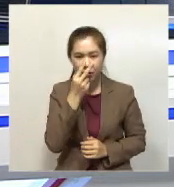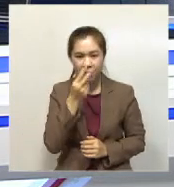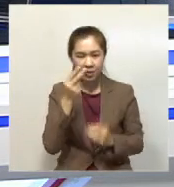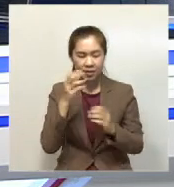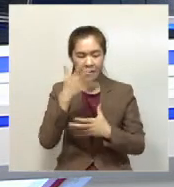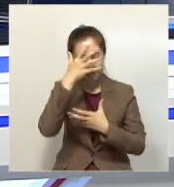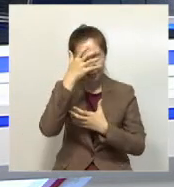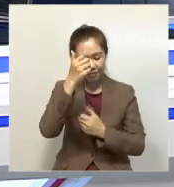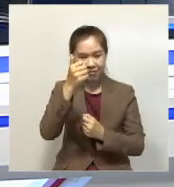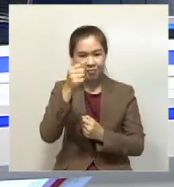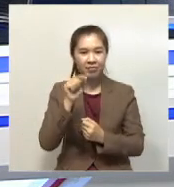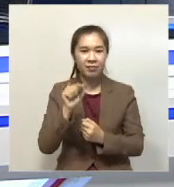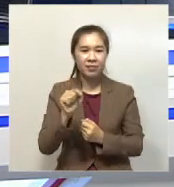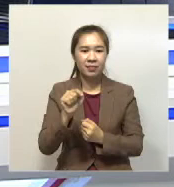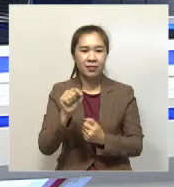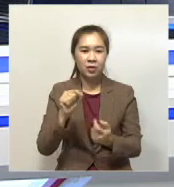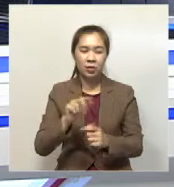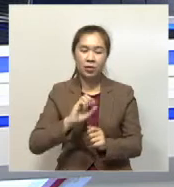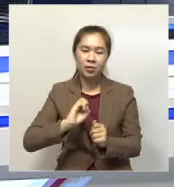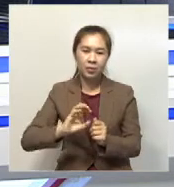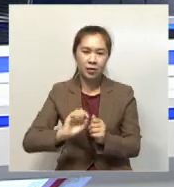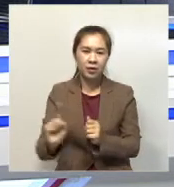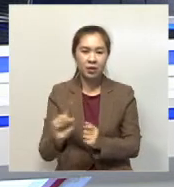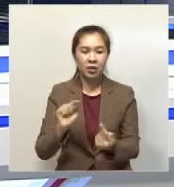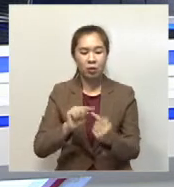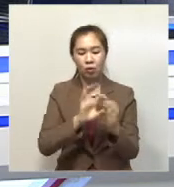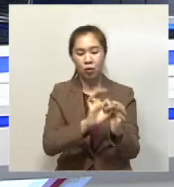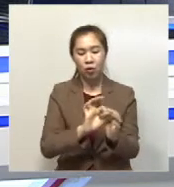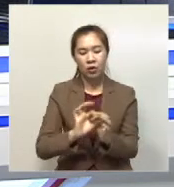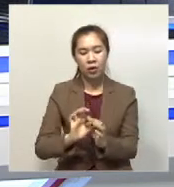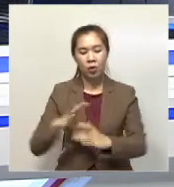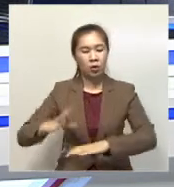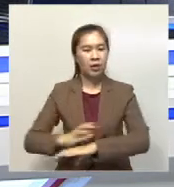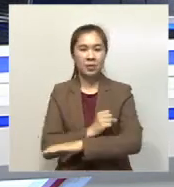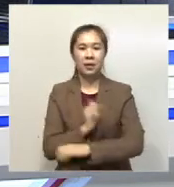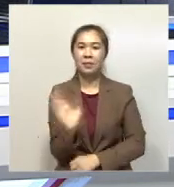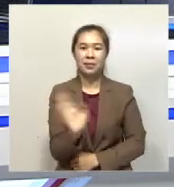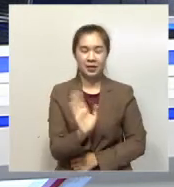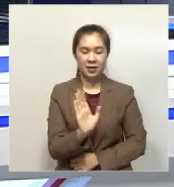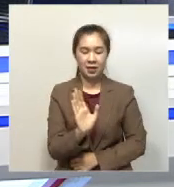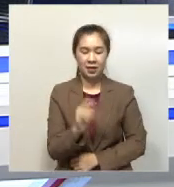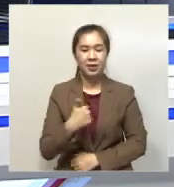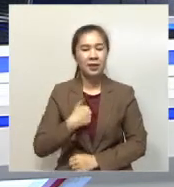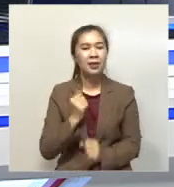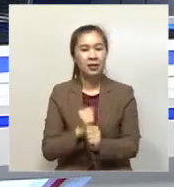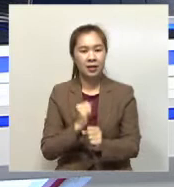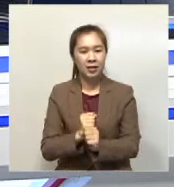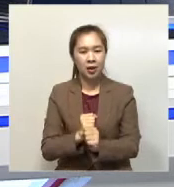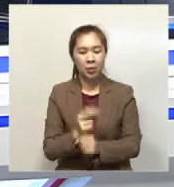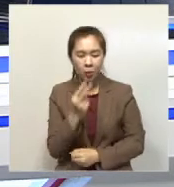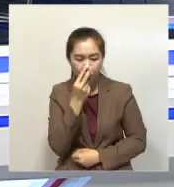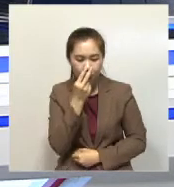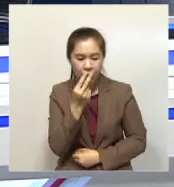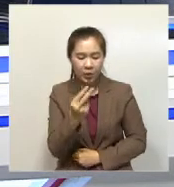ที่จะลงไปครั้งนี้เนี่ยนายกรัฐมนตรีจะเน้นย้ำอยู่เสมอว่าไม่ได้เกี่ยวข้องกับเรื่องการเมืองนะหนึ่งสิ่งที่อยากจะทำก็คืออยากจะ